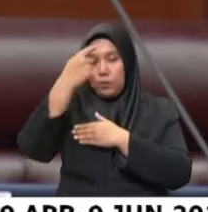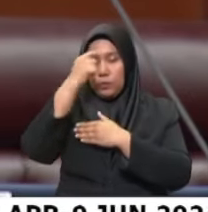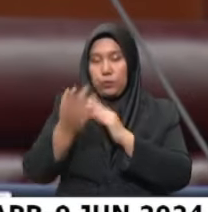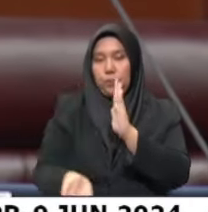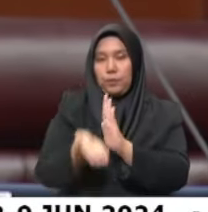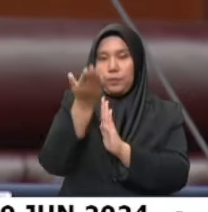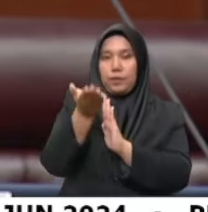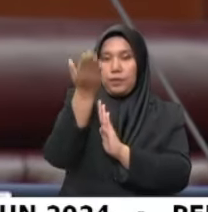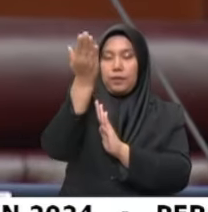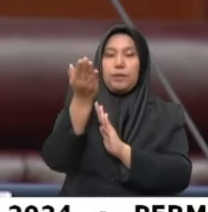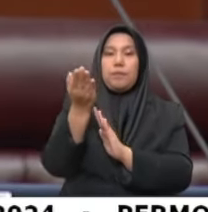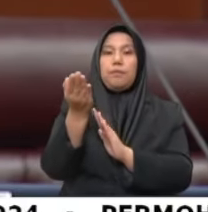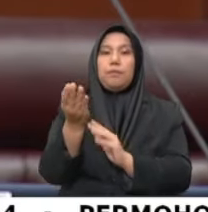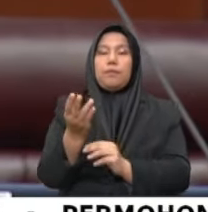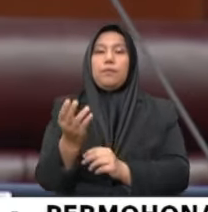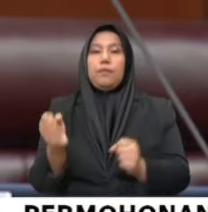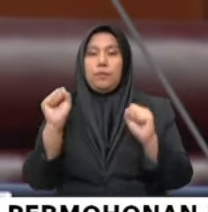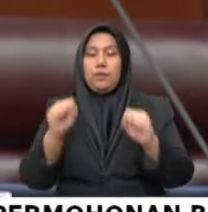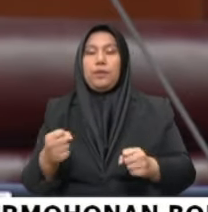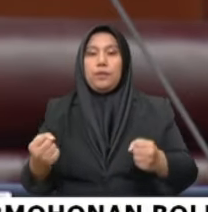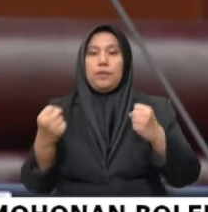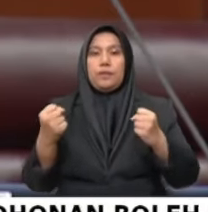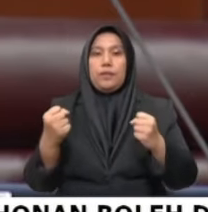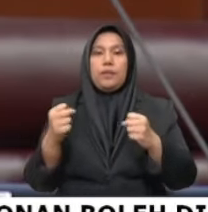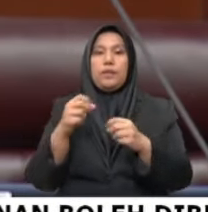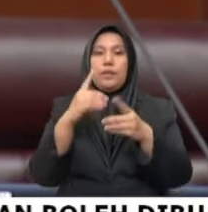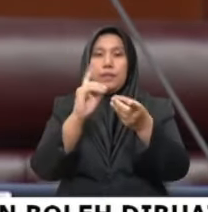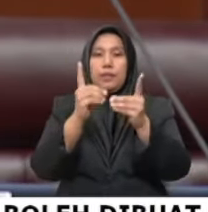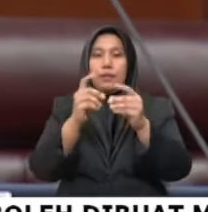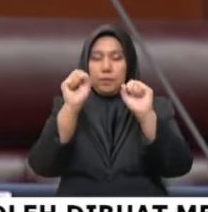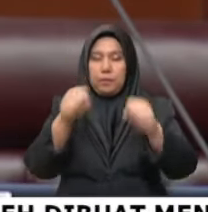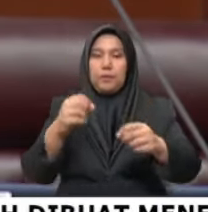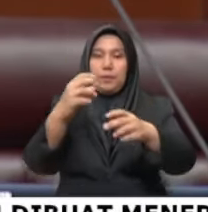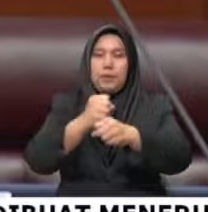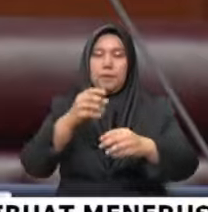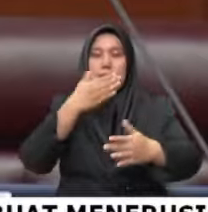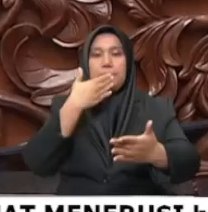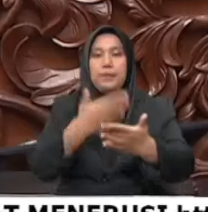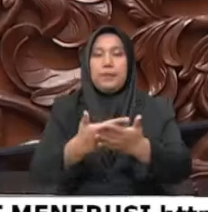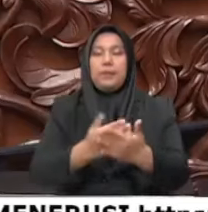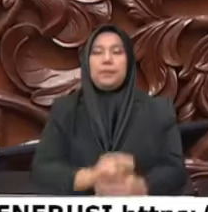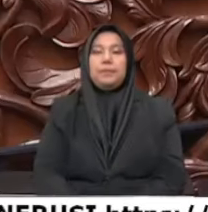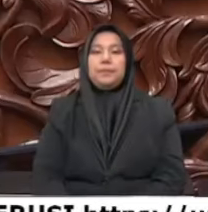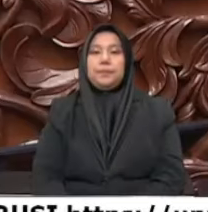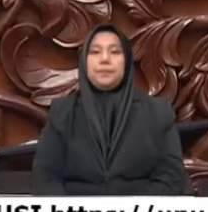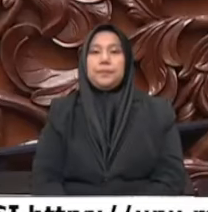supaya penguasaan digital ini dapat dioptimumkan. Terima kasih Yang Berhormat. Soalan tambahan.